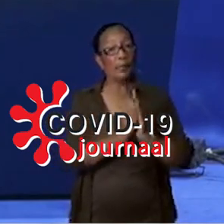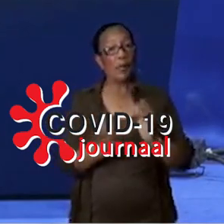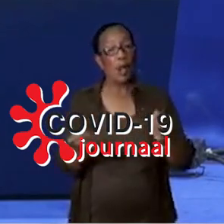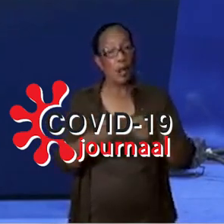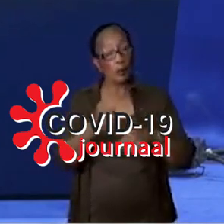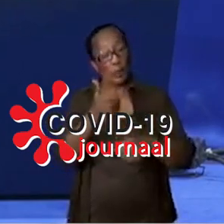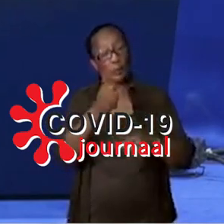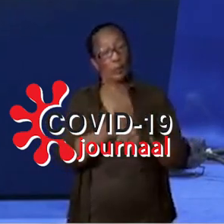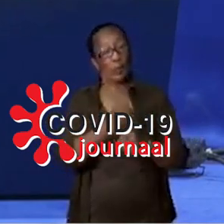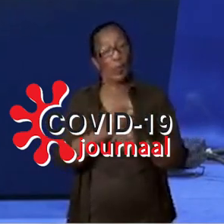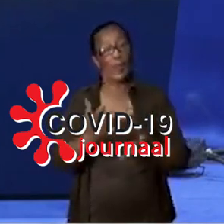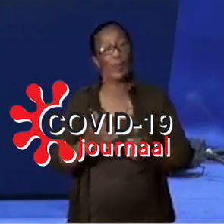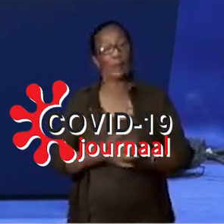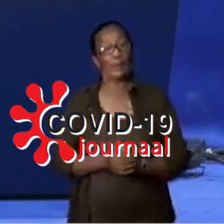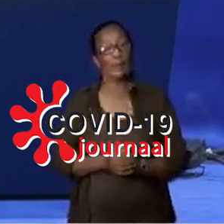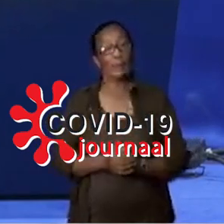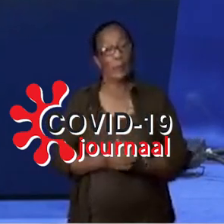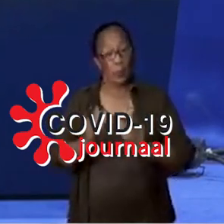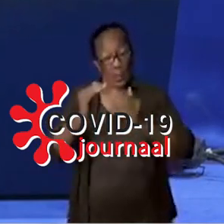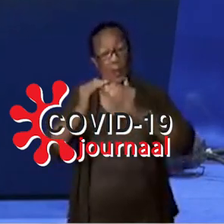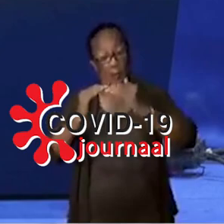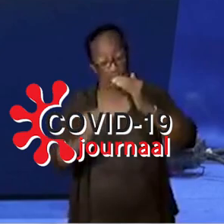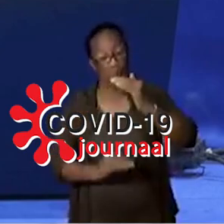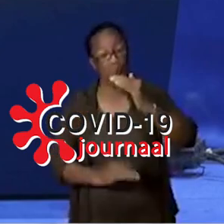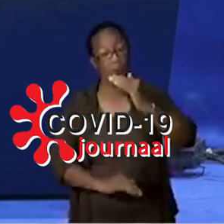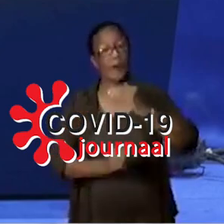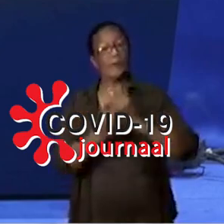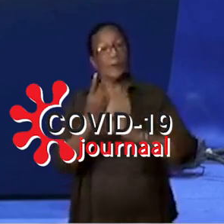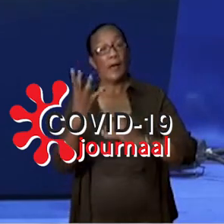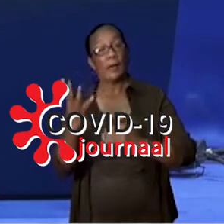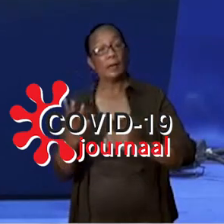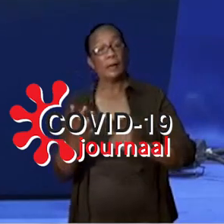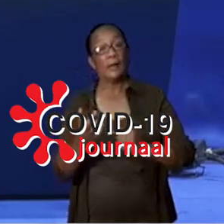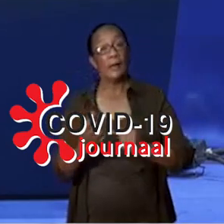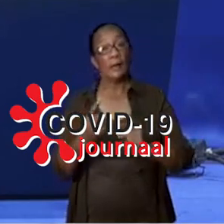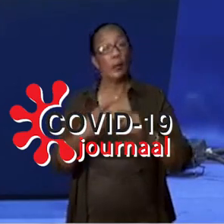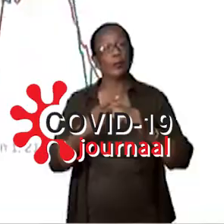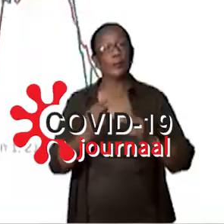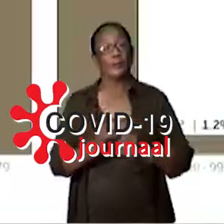hebben gewerkt. We hebben drastische afname gehad van aantal positieve.